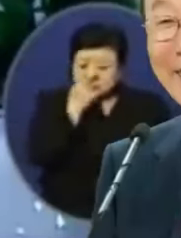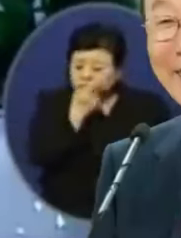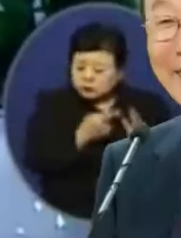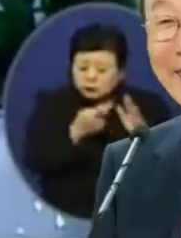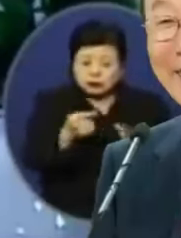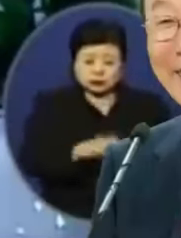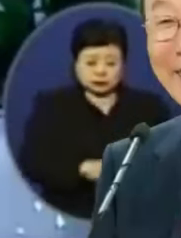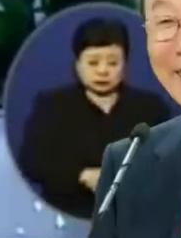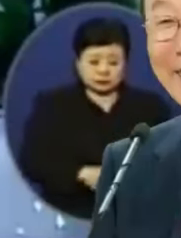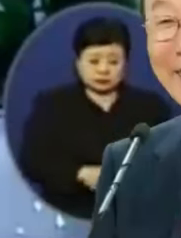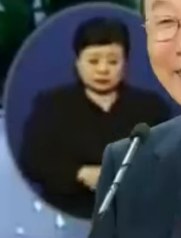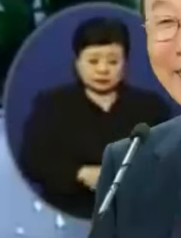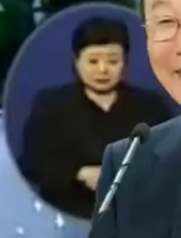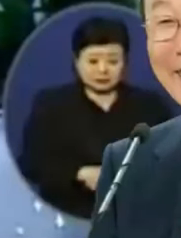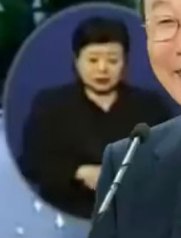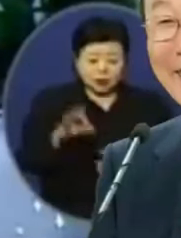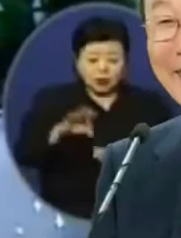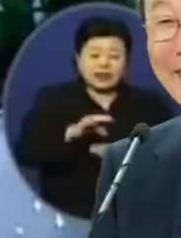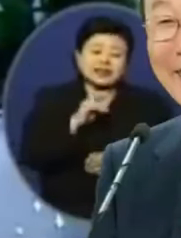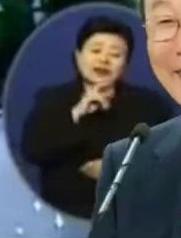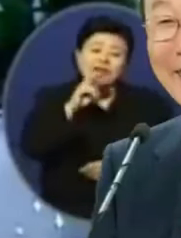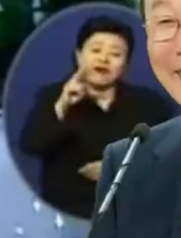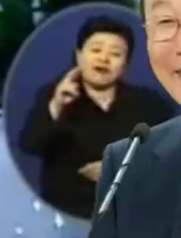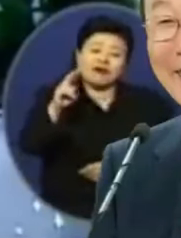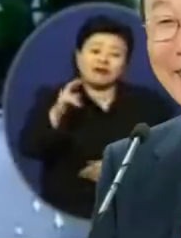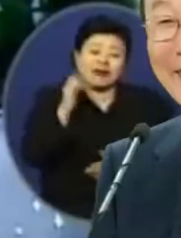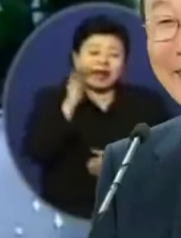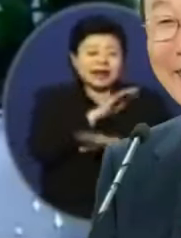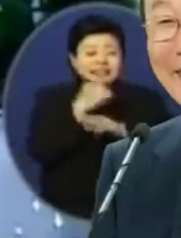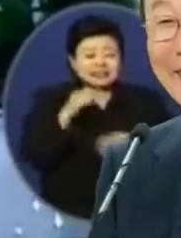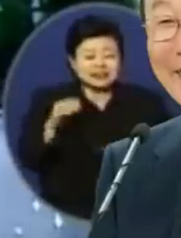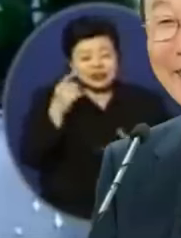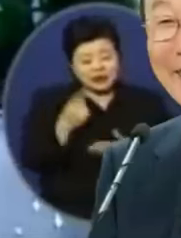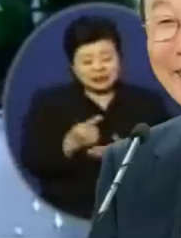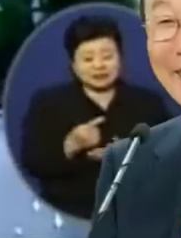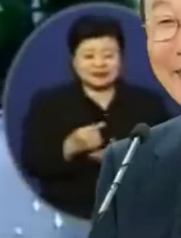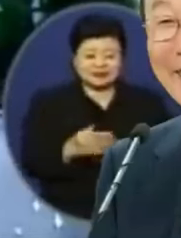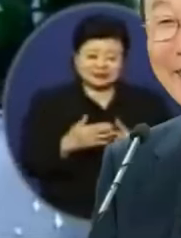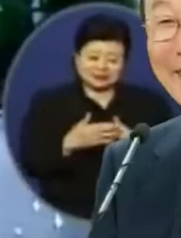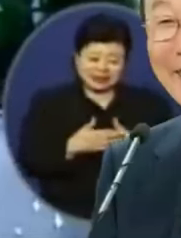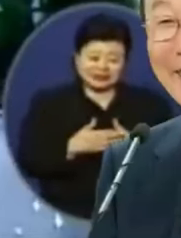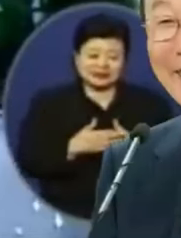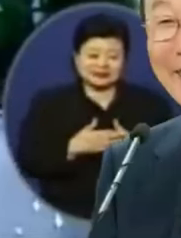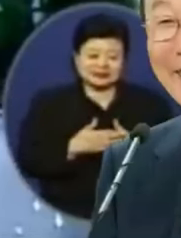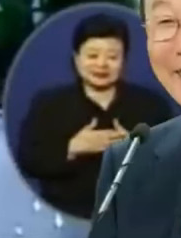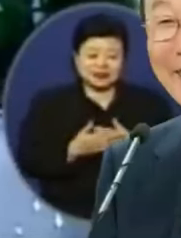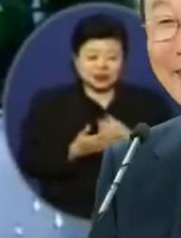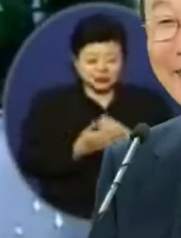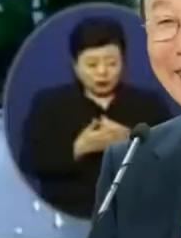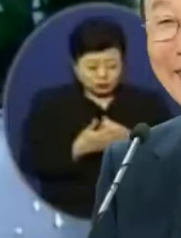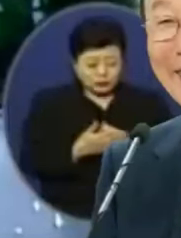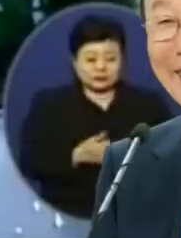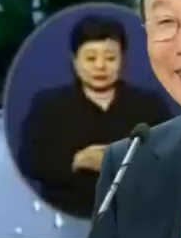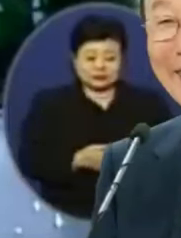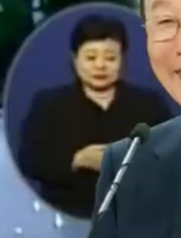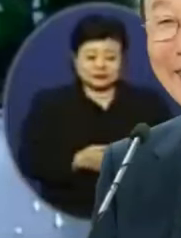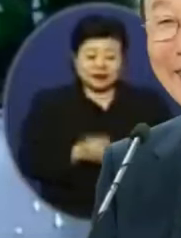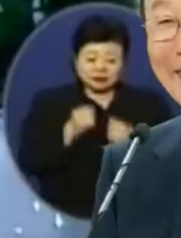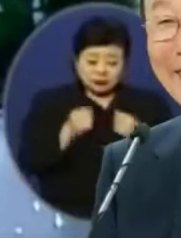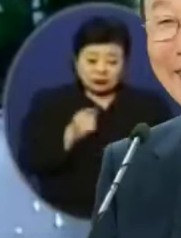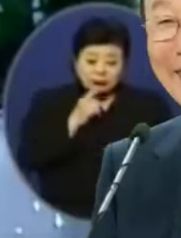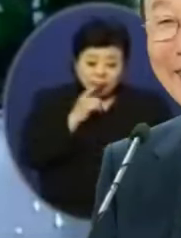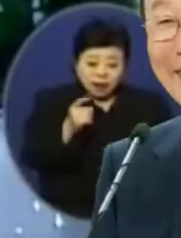주었습니다. 왕이여 하늘의 천사가 와서 나를 보호해 주어서